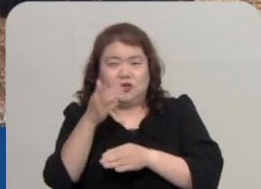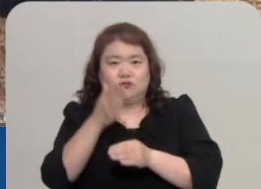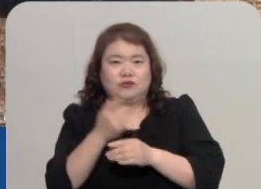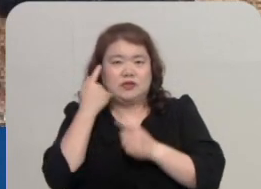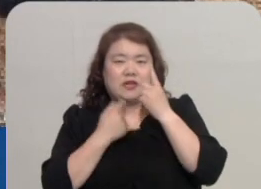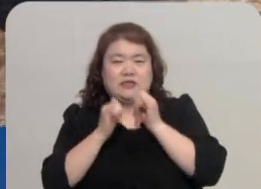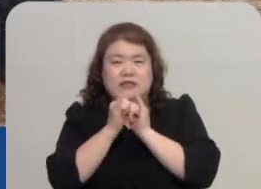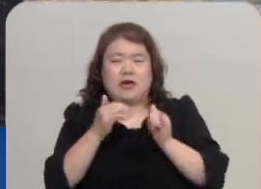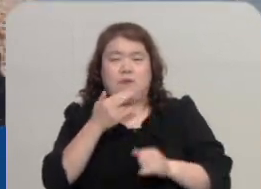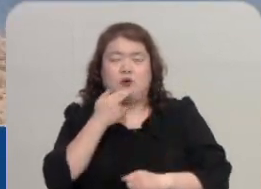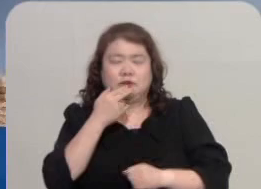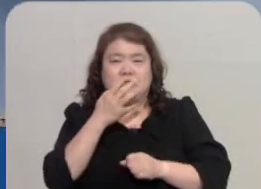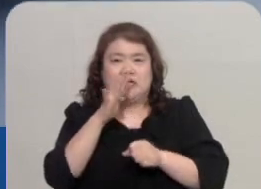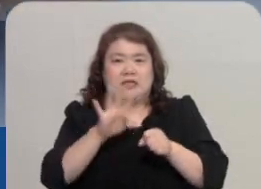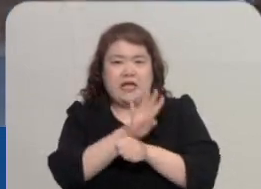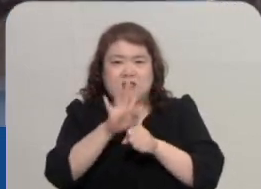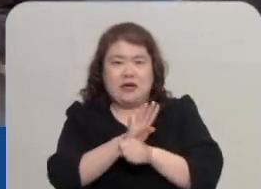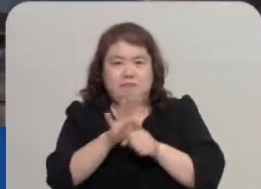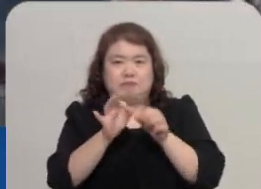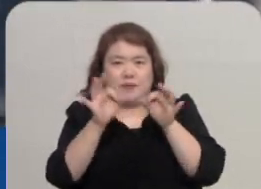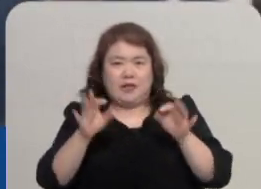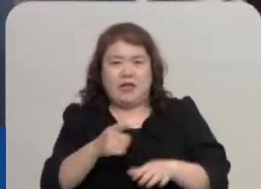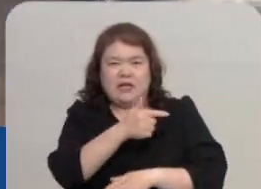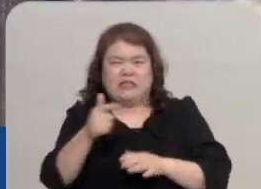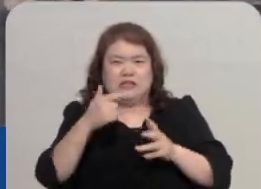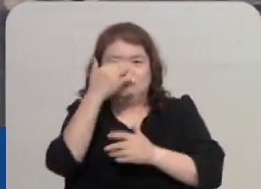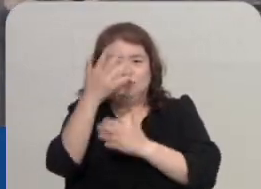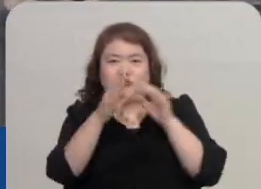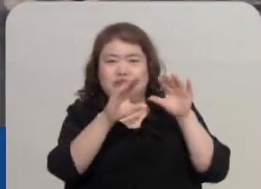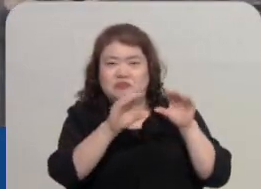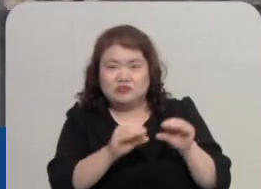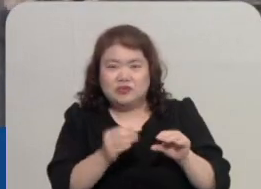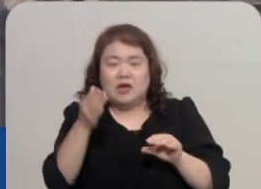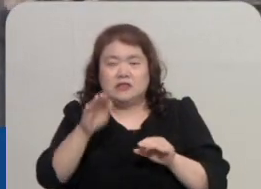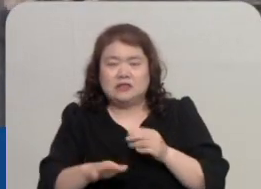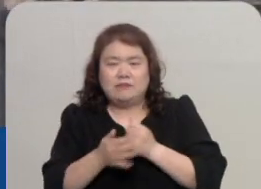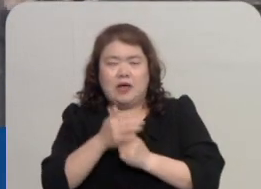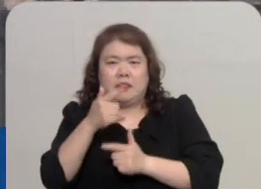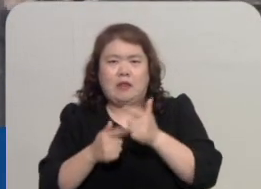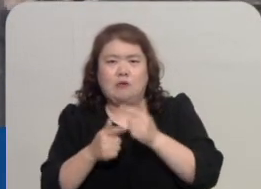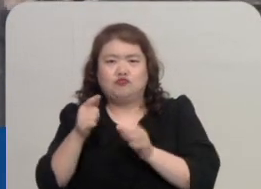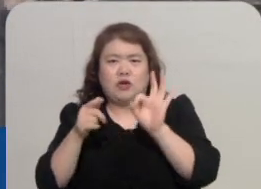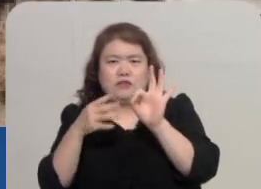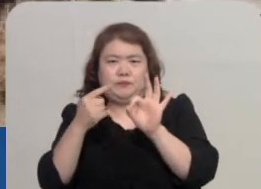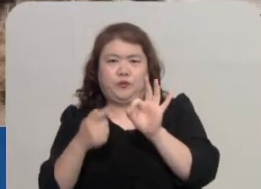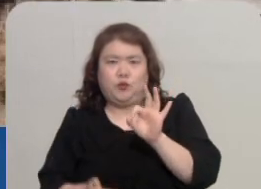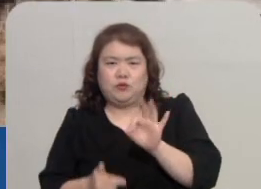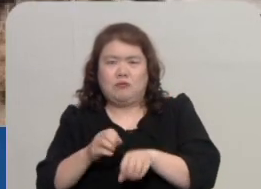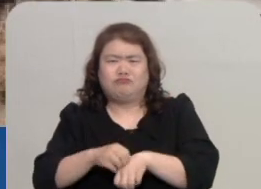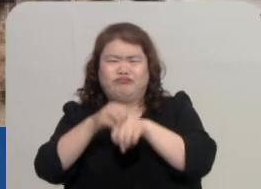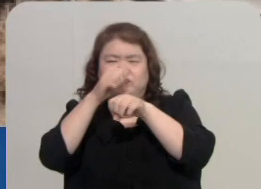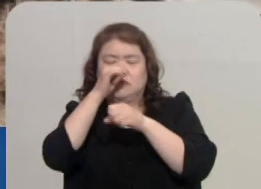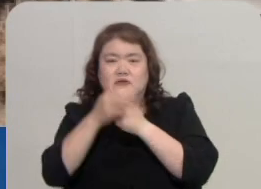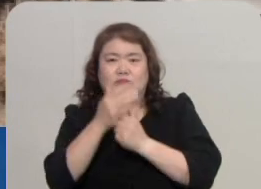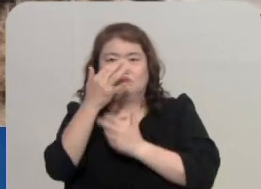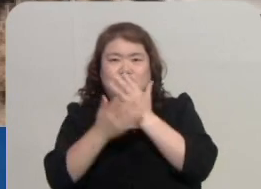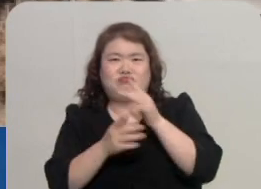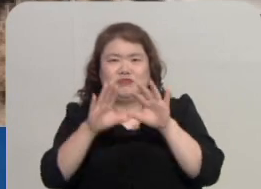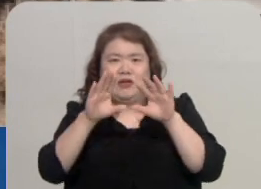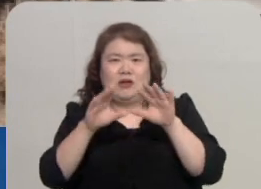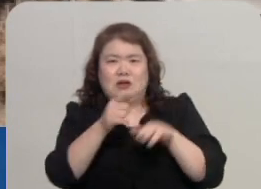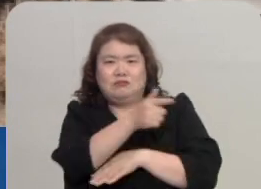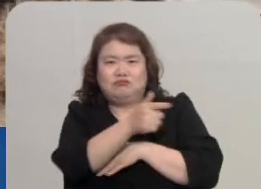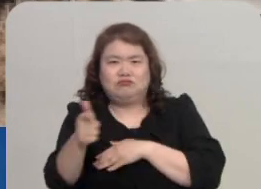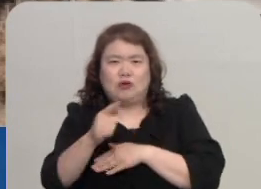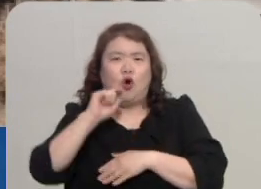없이 4시간 만에 큰 불길은 잡혔지만 공장 안에 나무 분진 10톤가량이 쌓여 있어 불을 끄는 데 어려움을 겪고